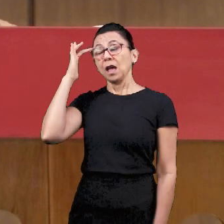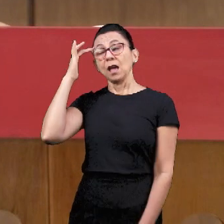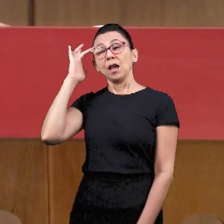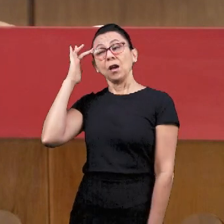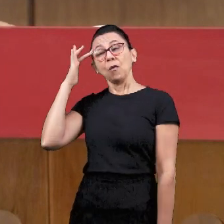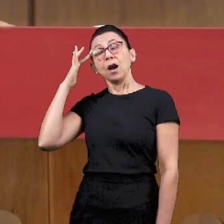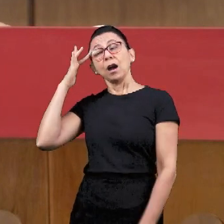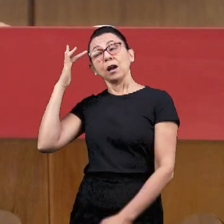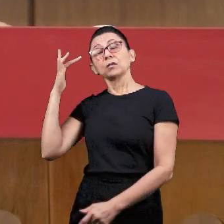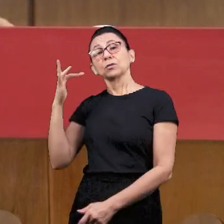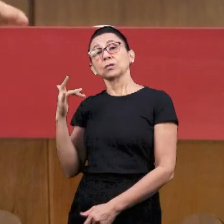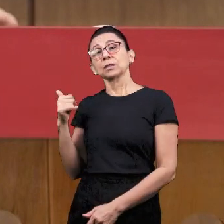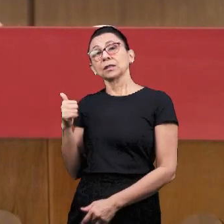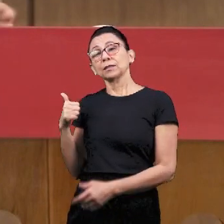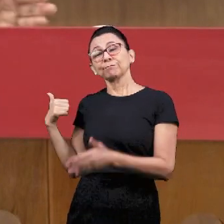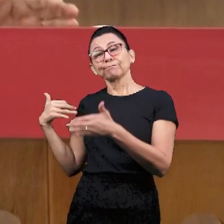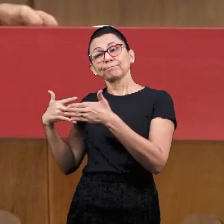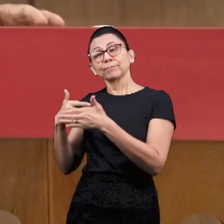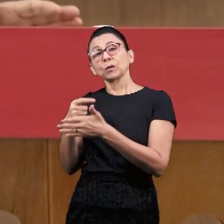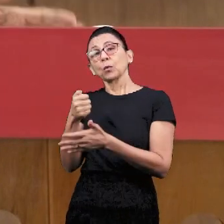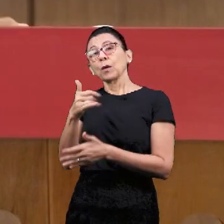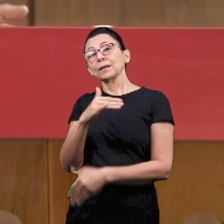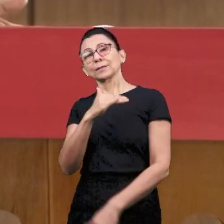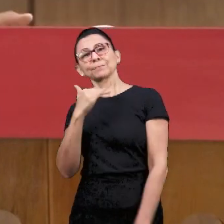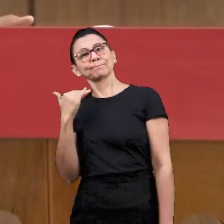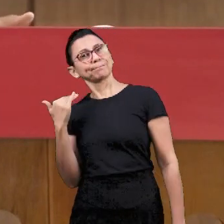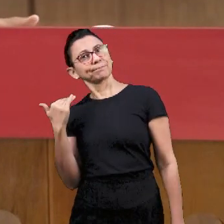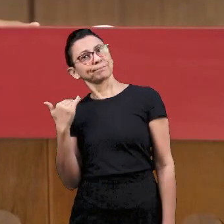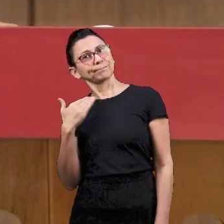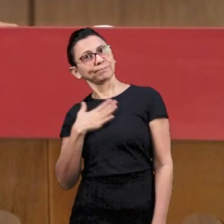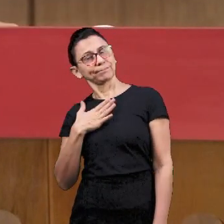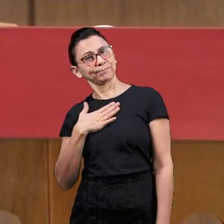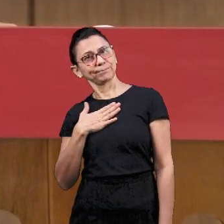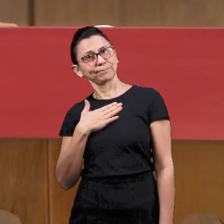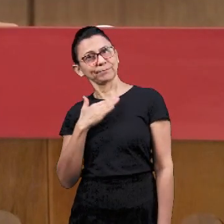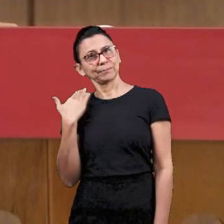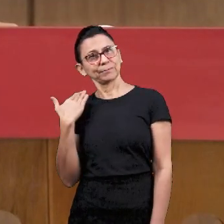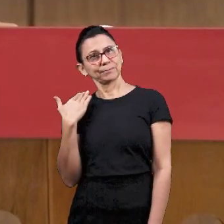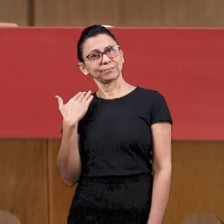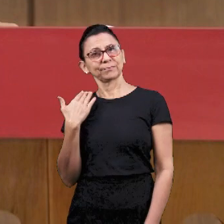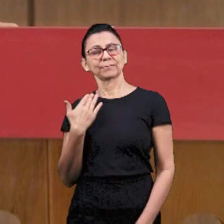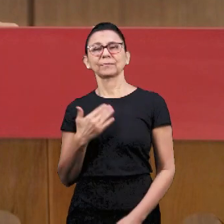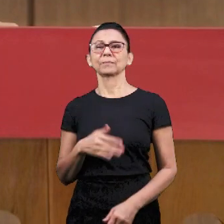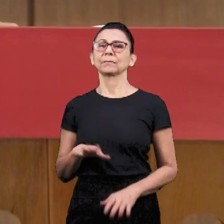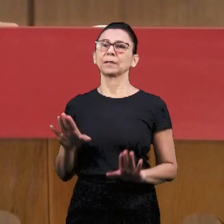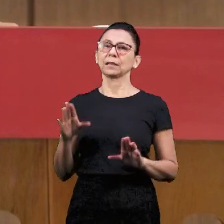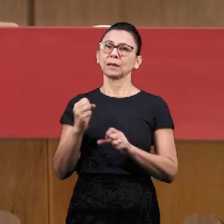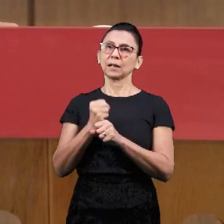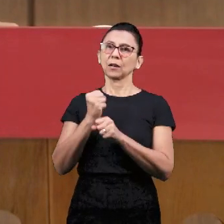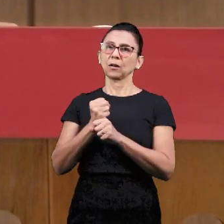mais c'est parce que c'est pour tout le monde. L'œuvre va continuer.